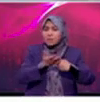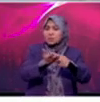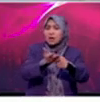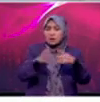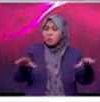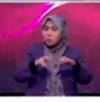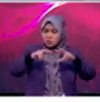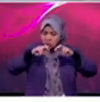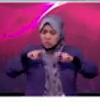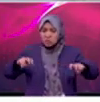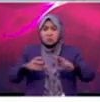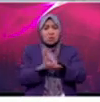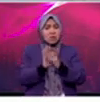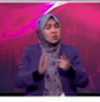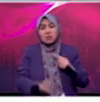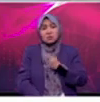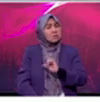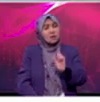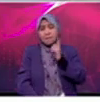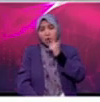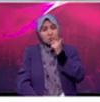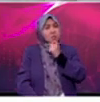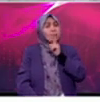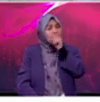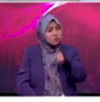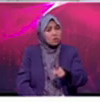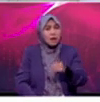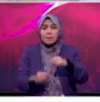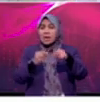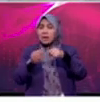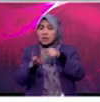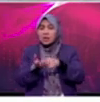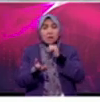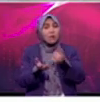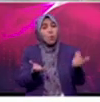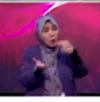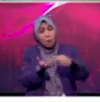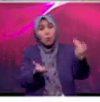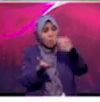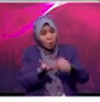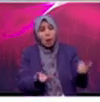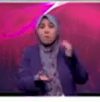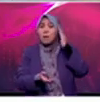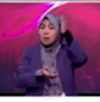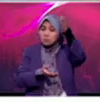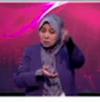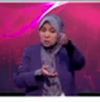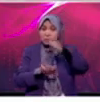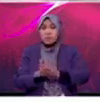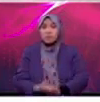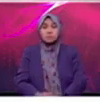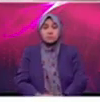lakukan siasatan supaya kita tak nak kita nak pastikan supaya perkara ini tidak berulang pada masa masa masa masa